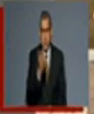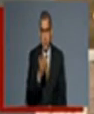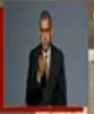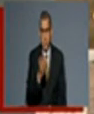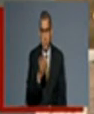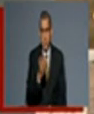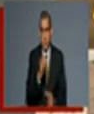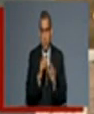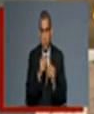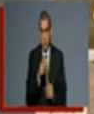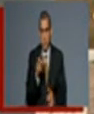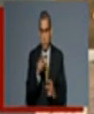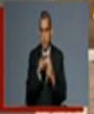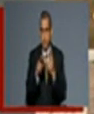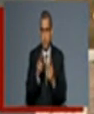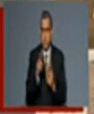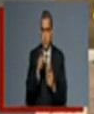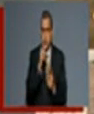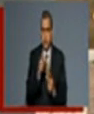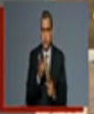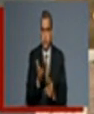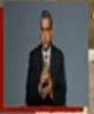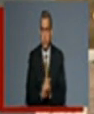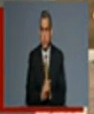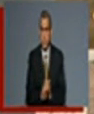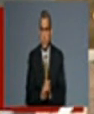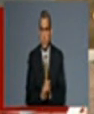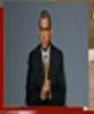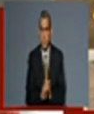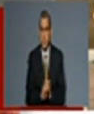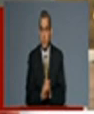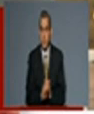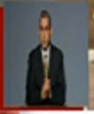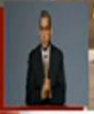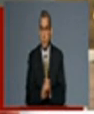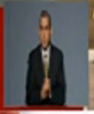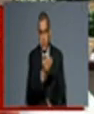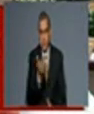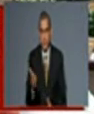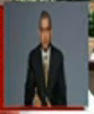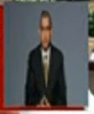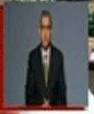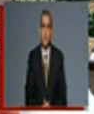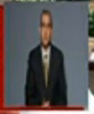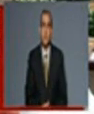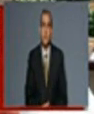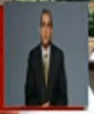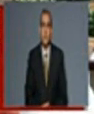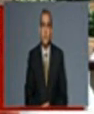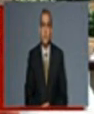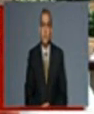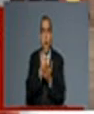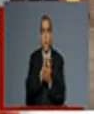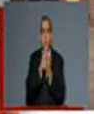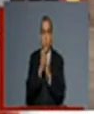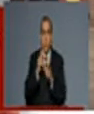تحدثوا، الجامع المشترك هو وقف اطلاق النار، التهدئه، حل الدولتين. هذه هي الثوابت الاساسيه بالمناسبه، حتى لو